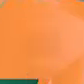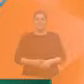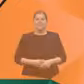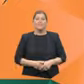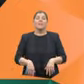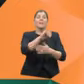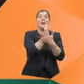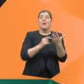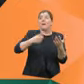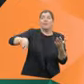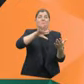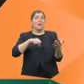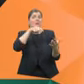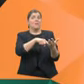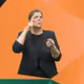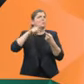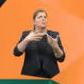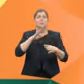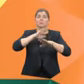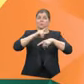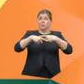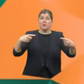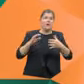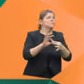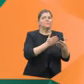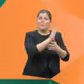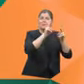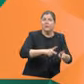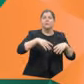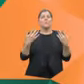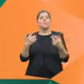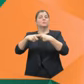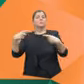when you use art to address human rights issues